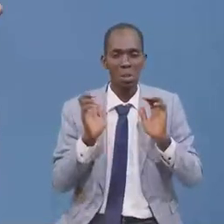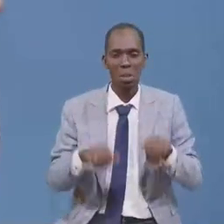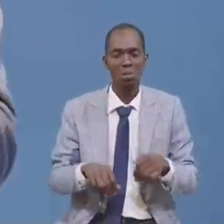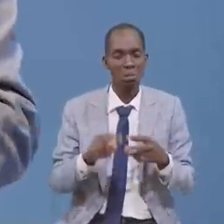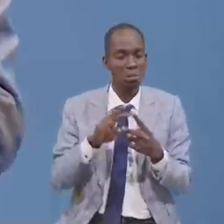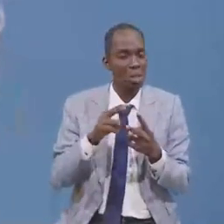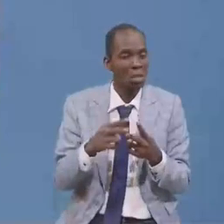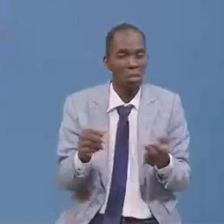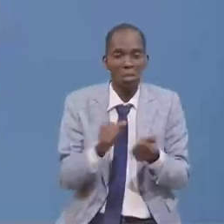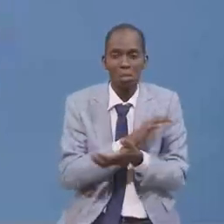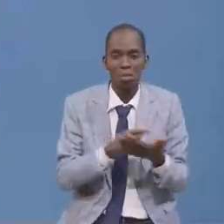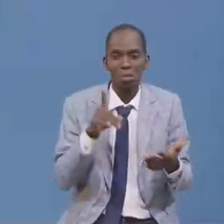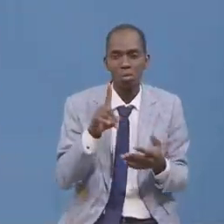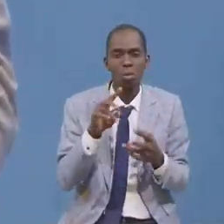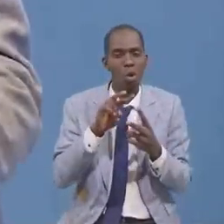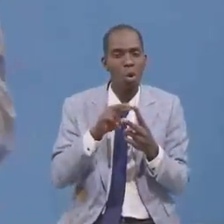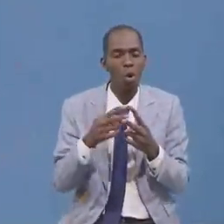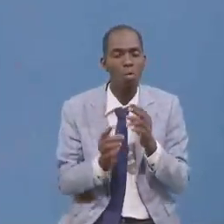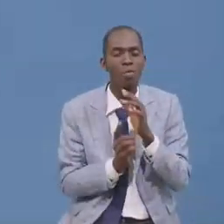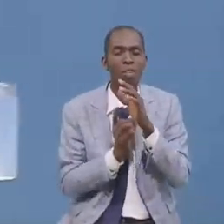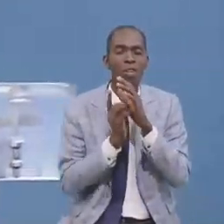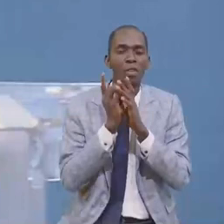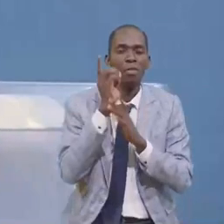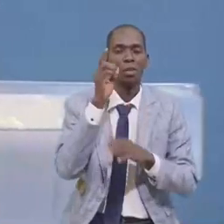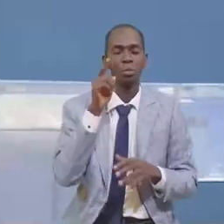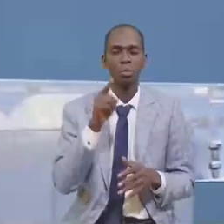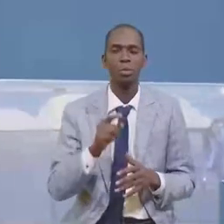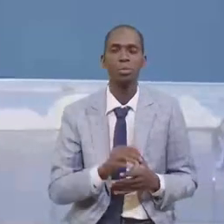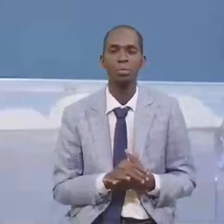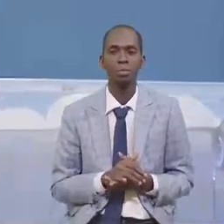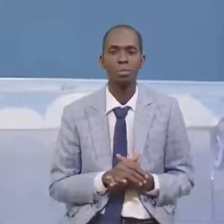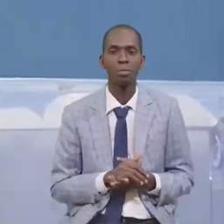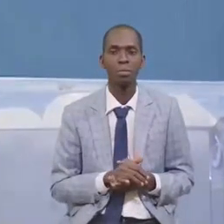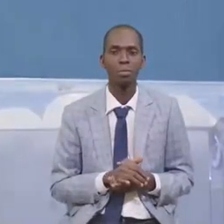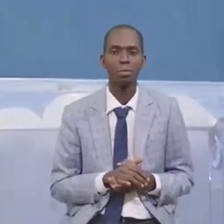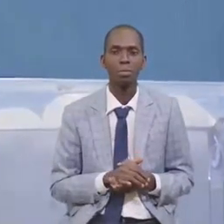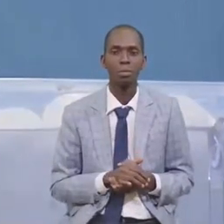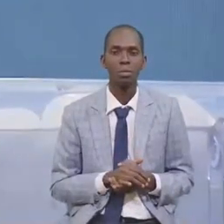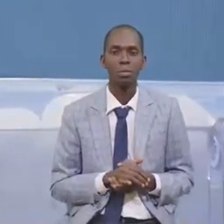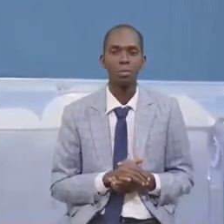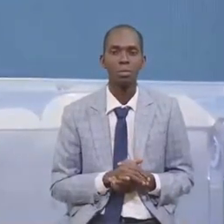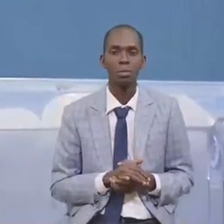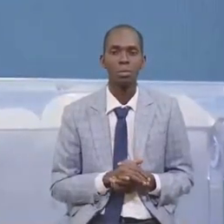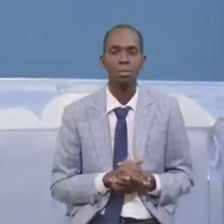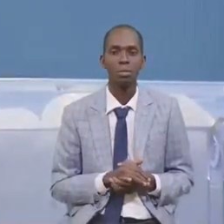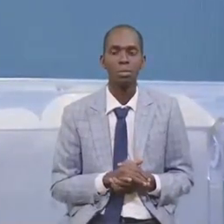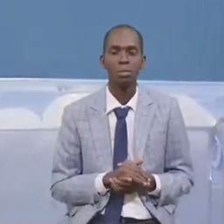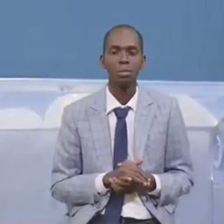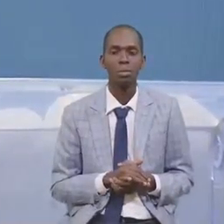Et les paroles que vous prononcez à vos voisins, à vos amis, soit vont vous unir ou bien vous séparer pour